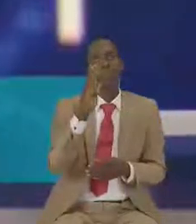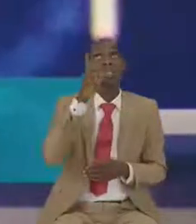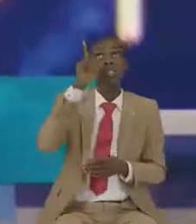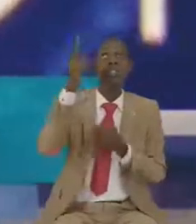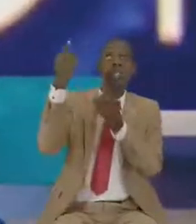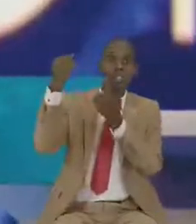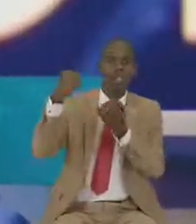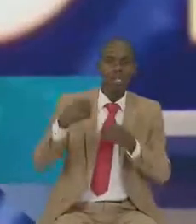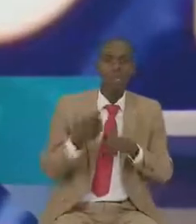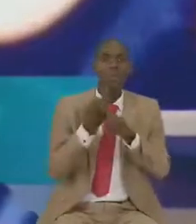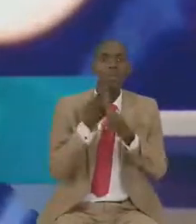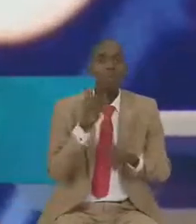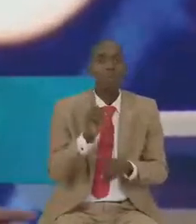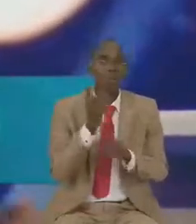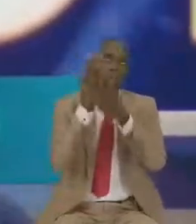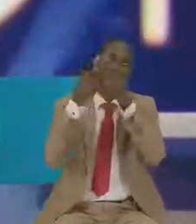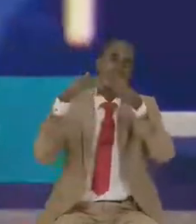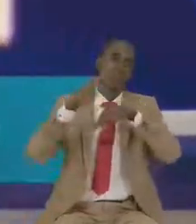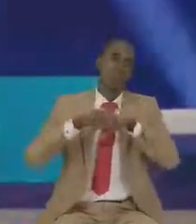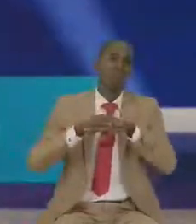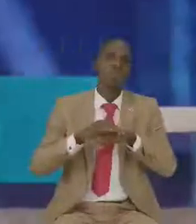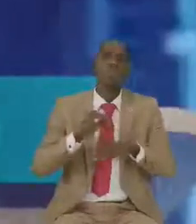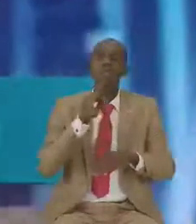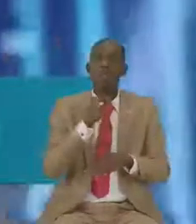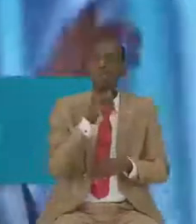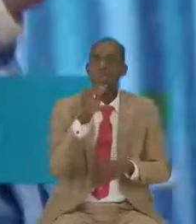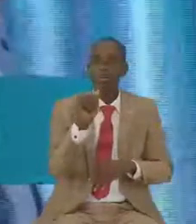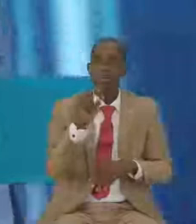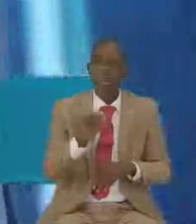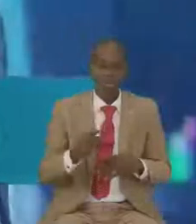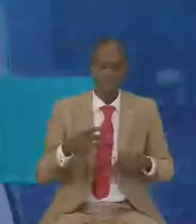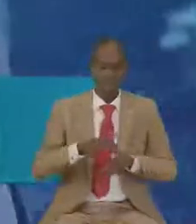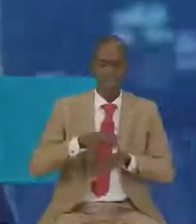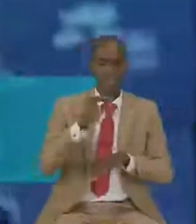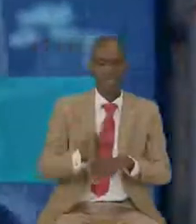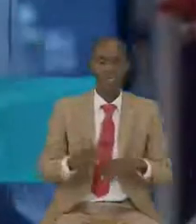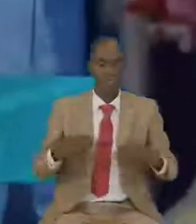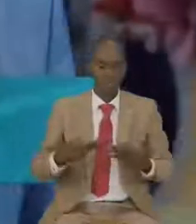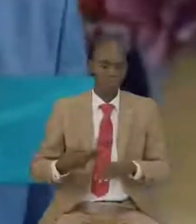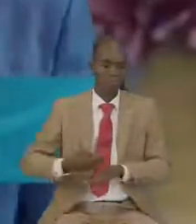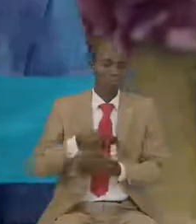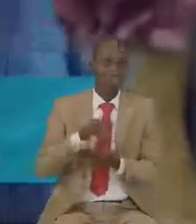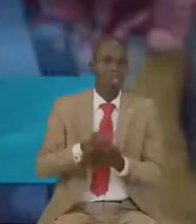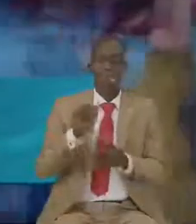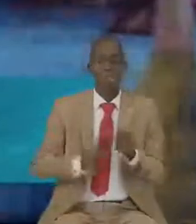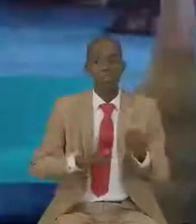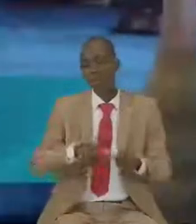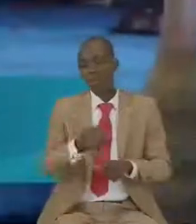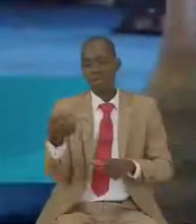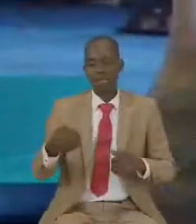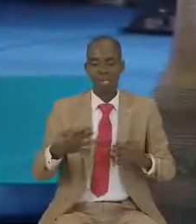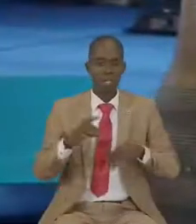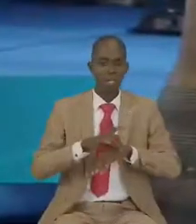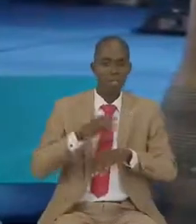Dieu. Regardez l'agneau céleste de Dieu. Il est venu du ciel, ce n'est pas un agneau